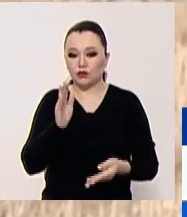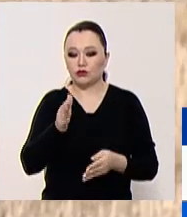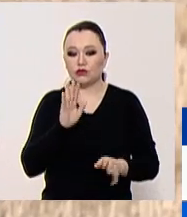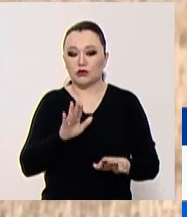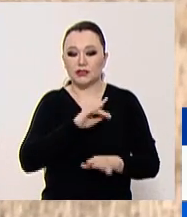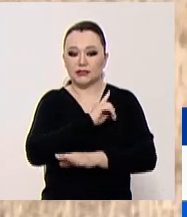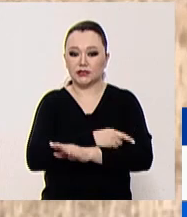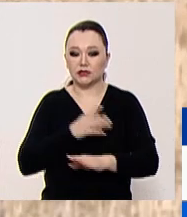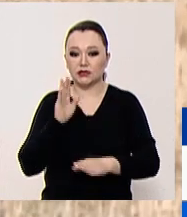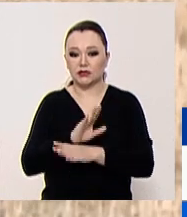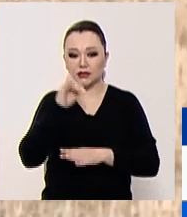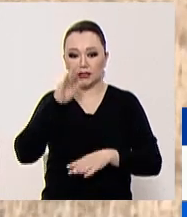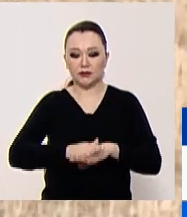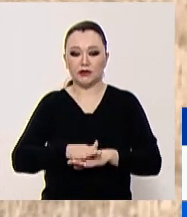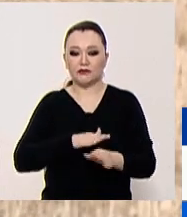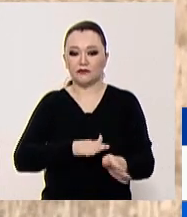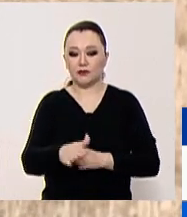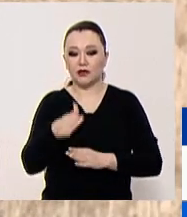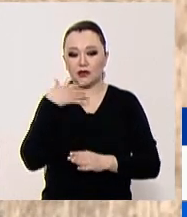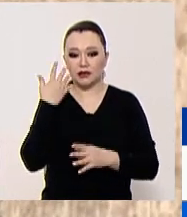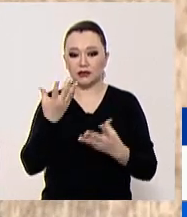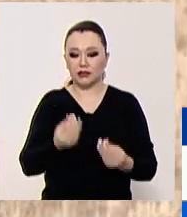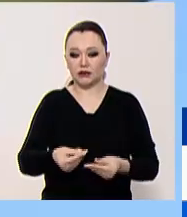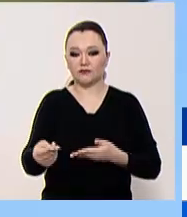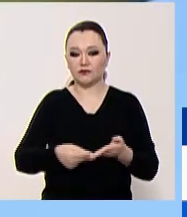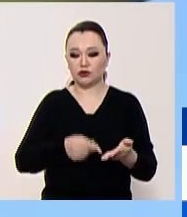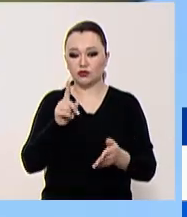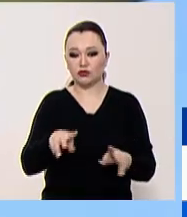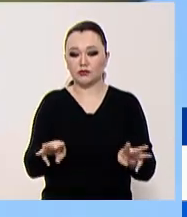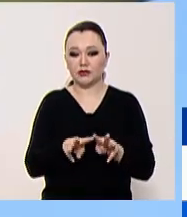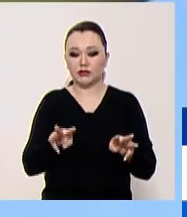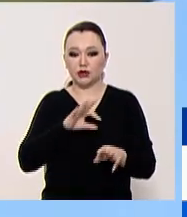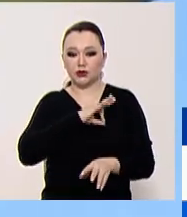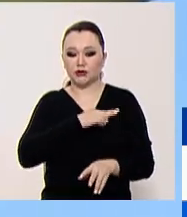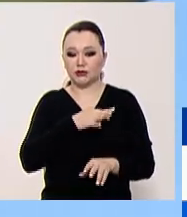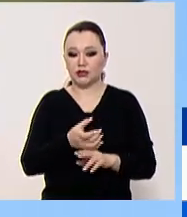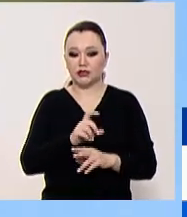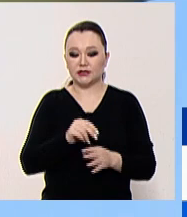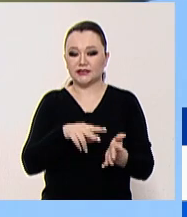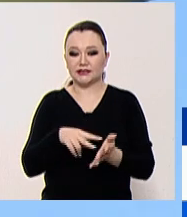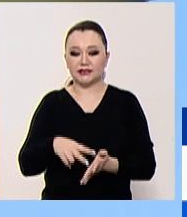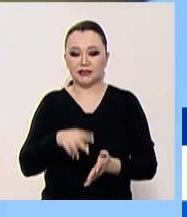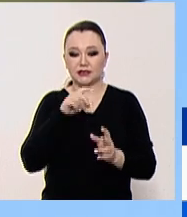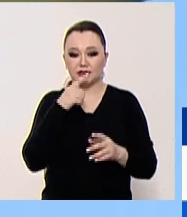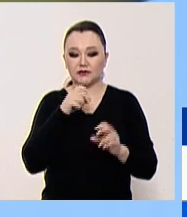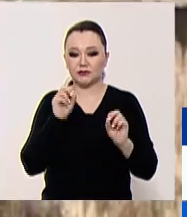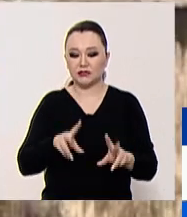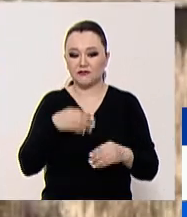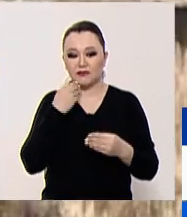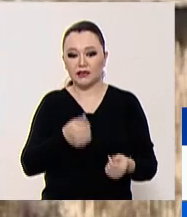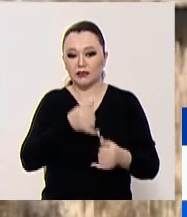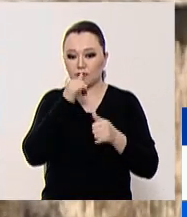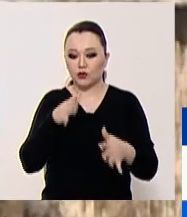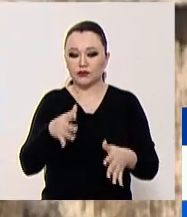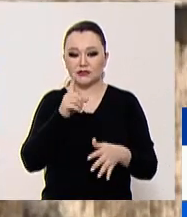силу постановление Акима. Со дня на день его должны подписать в Министерстве юстиции. А вот на цены, говорят специалисты, повлиять не могут.